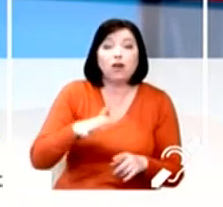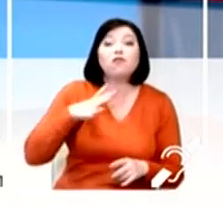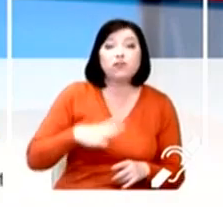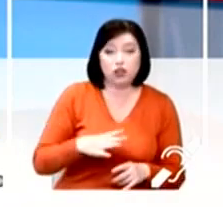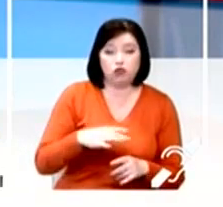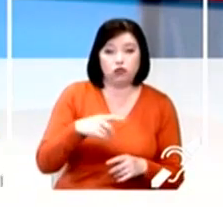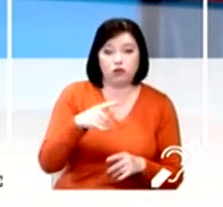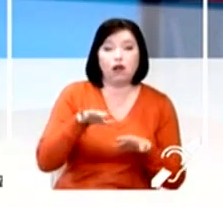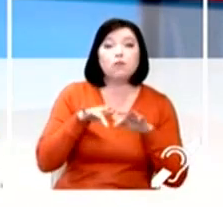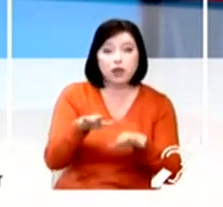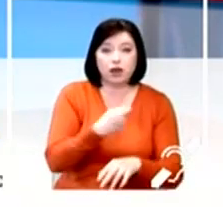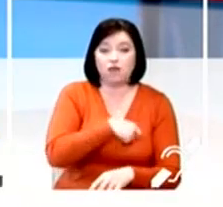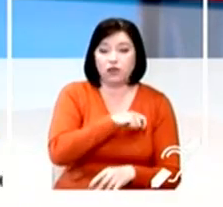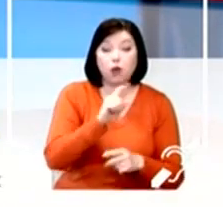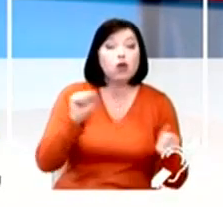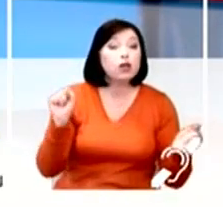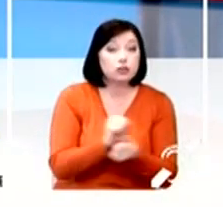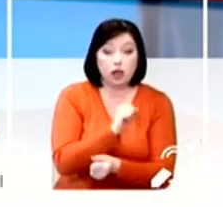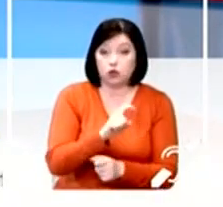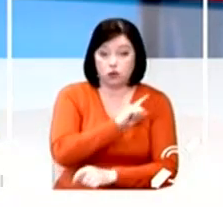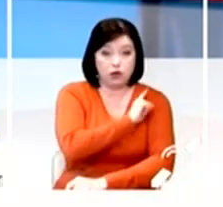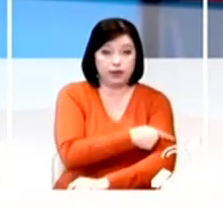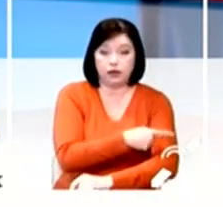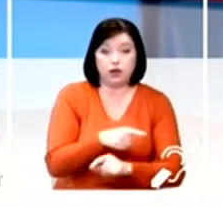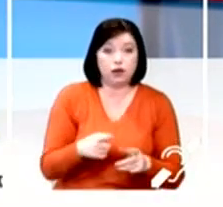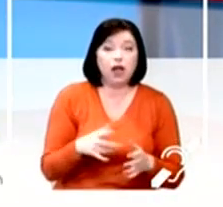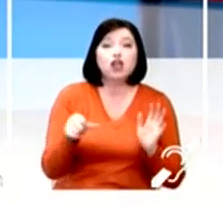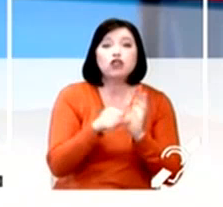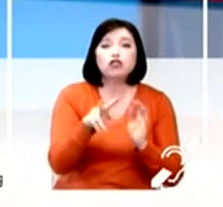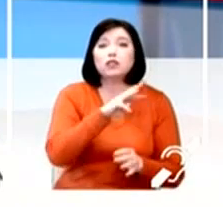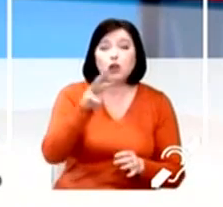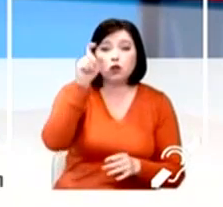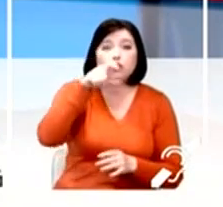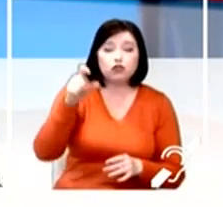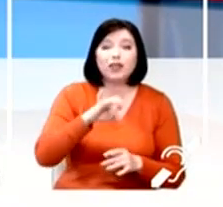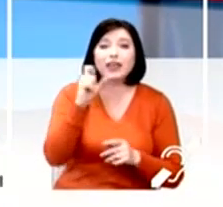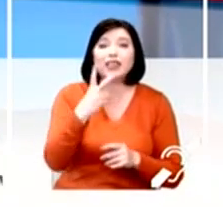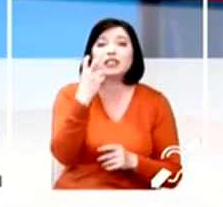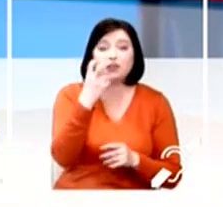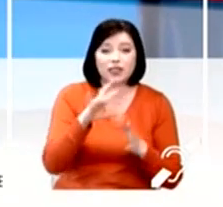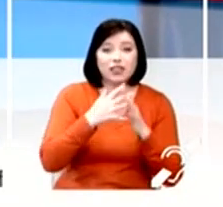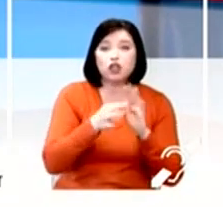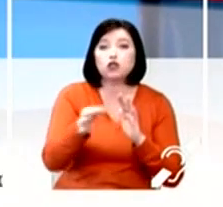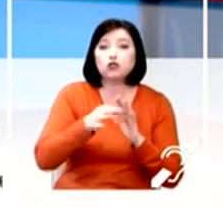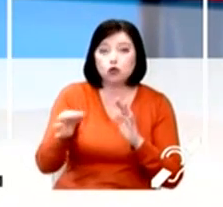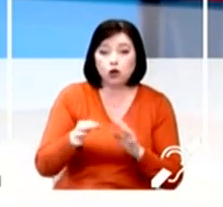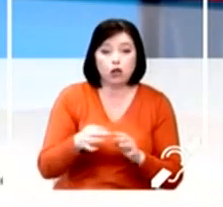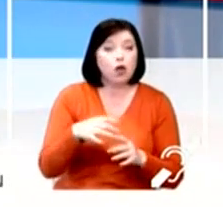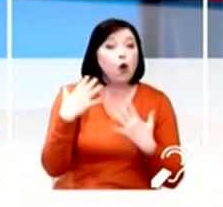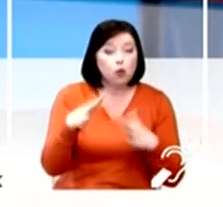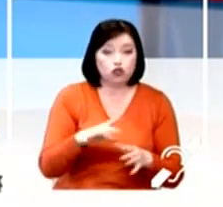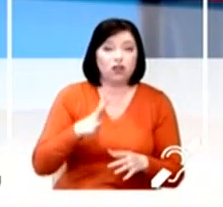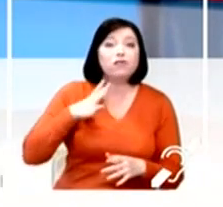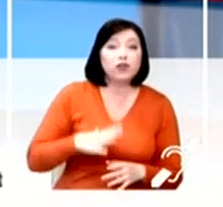autoritățile din Catalunia din cauza secetei fără precedent. 6 milioane de persoane din peste 200 de localități suferă deja